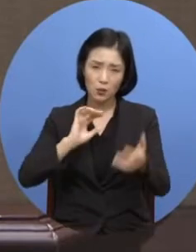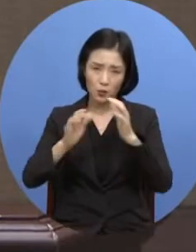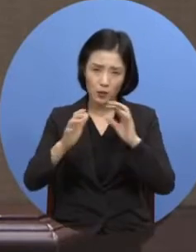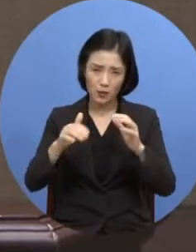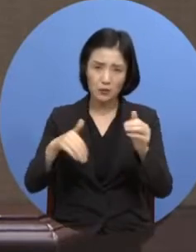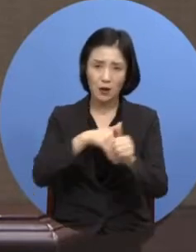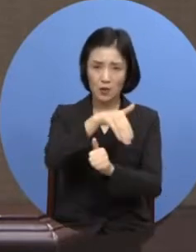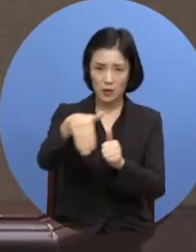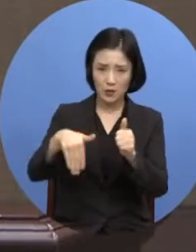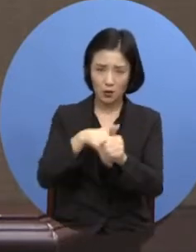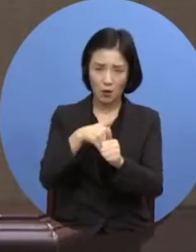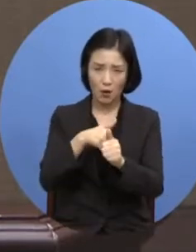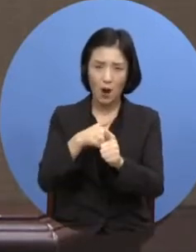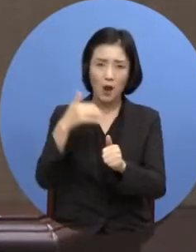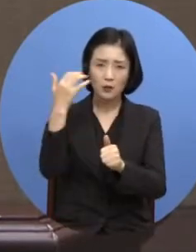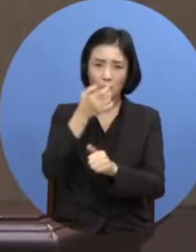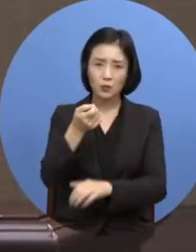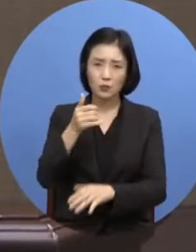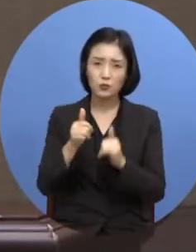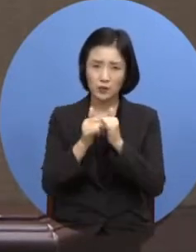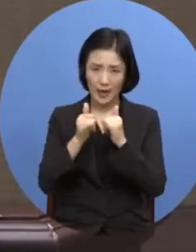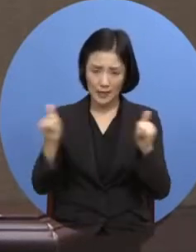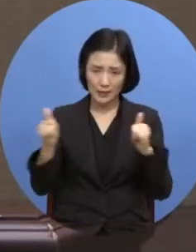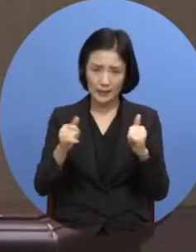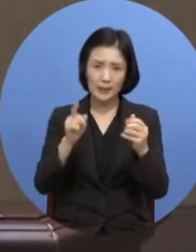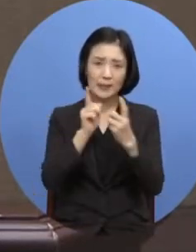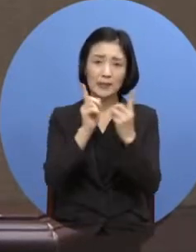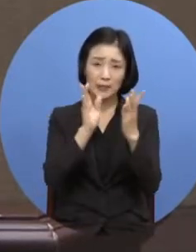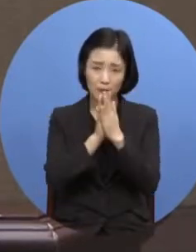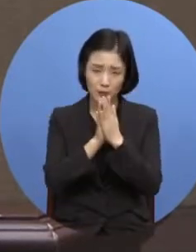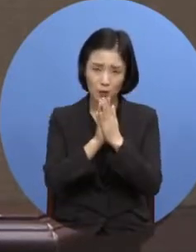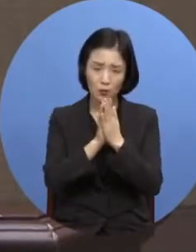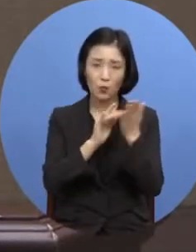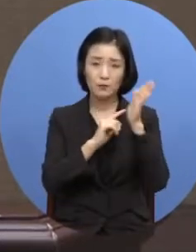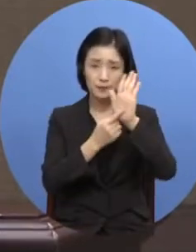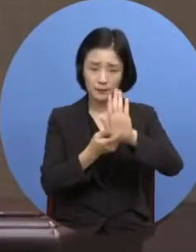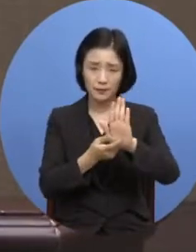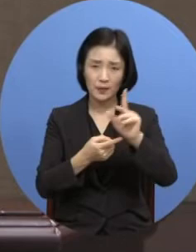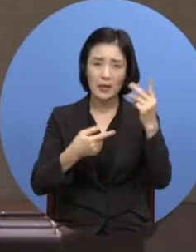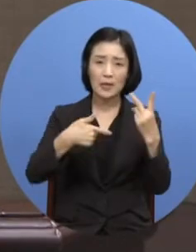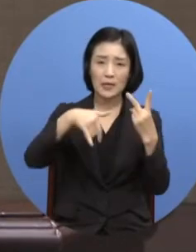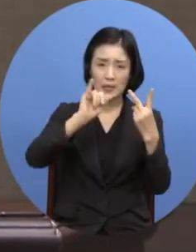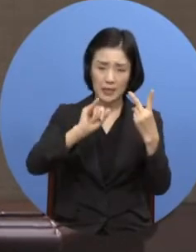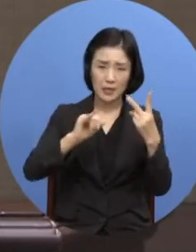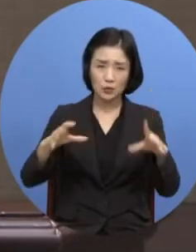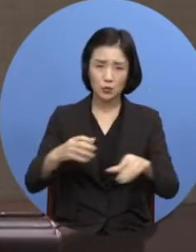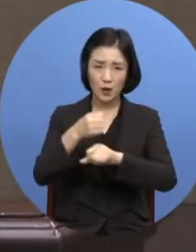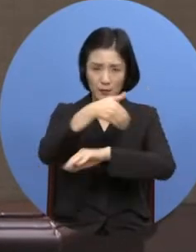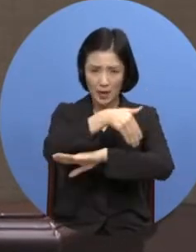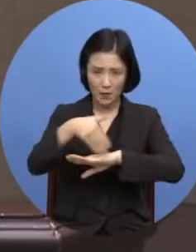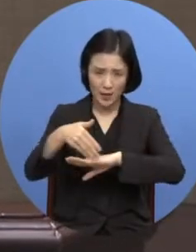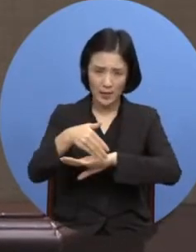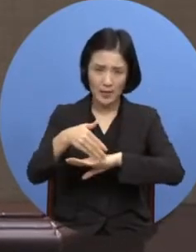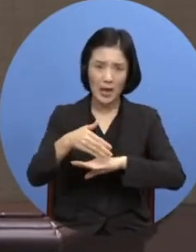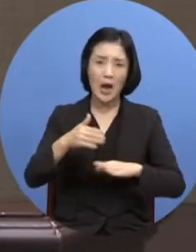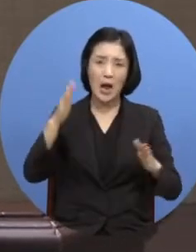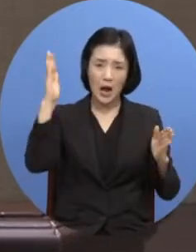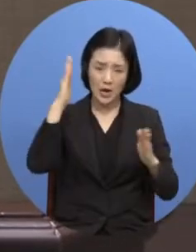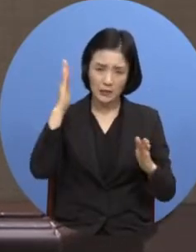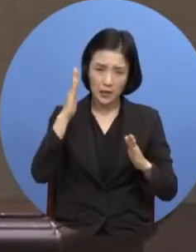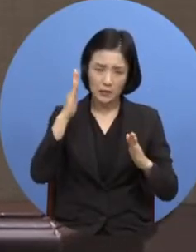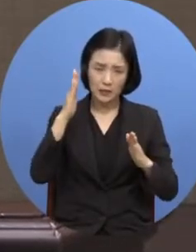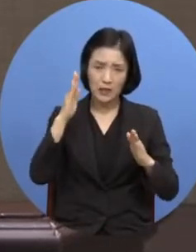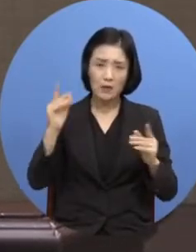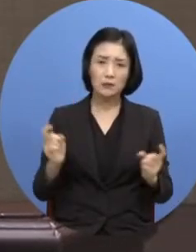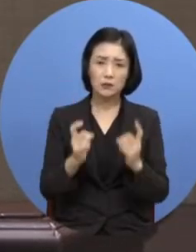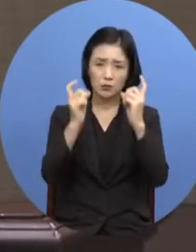상황에서 성소수자를 직접적으로 명시한 제2기 종합계획이 교내 학생들의 대립과